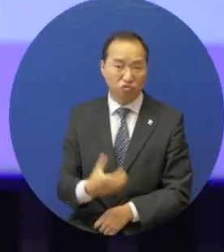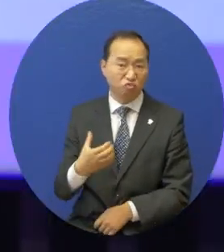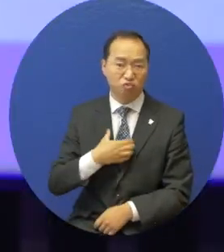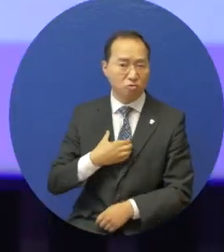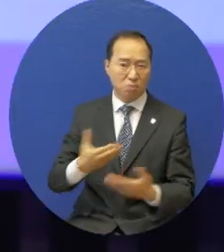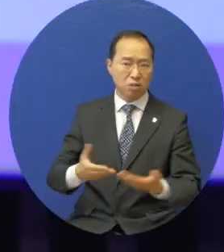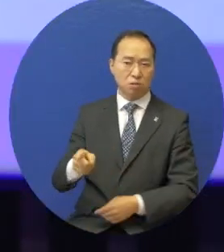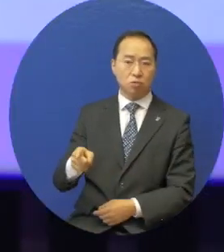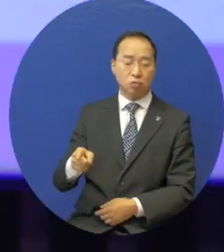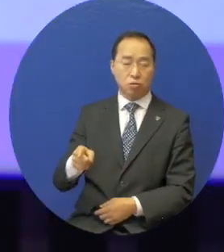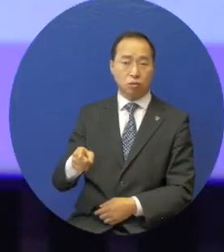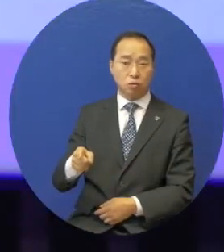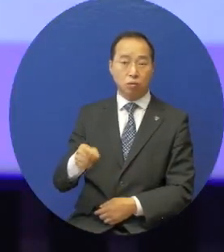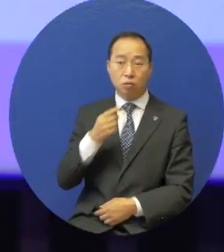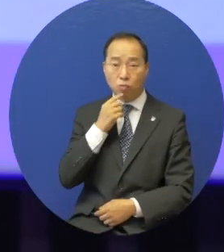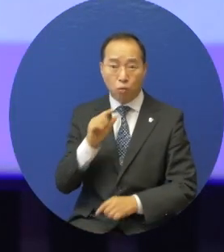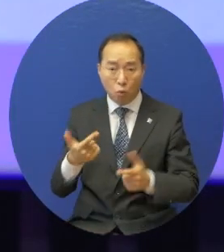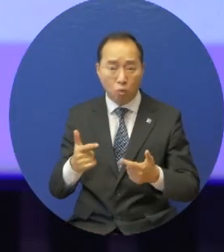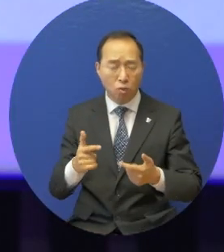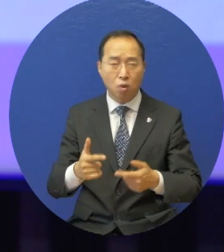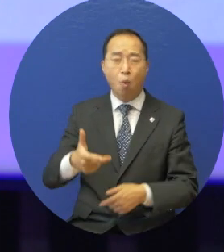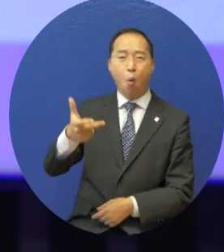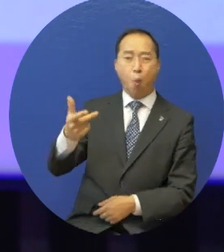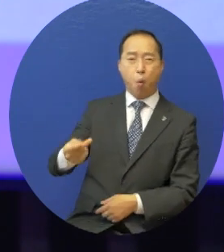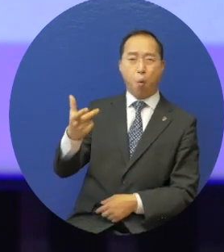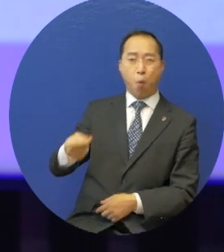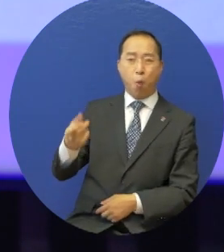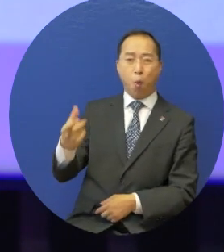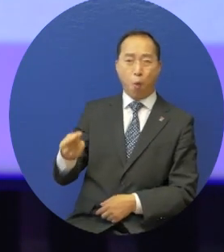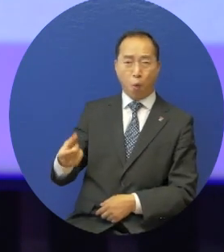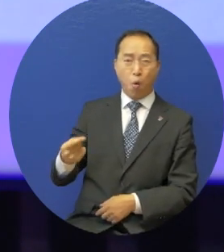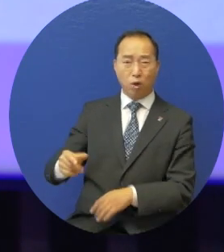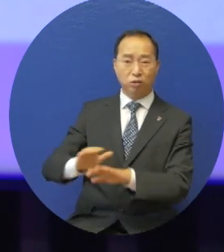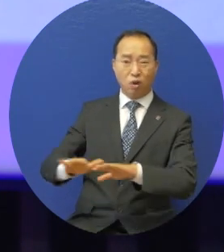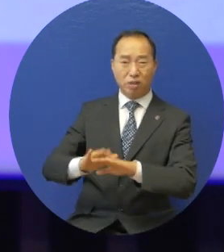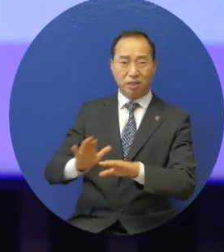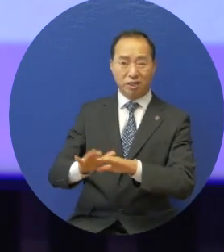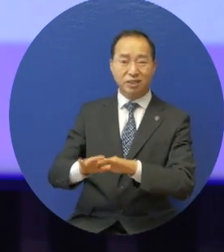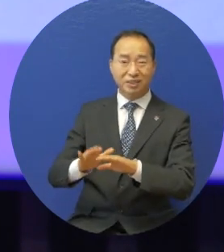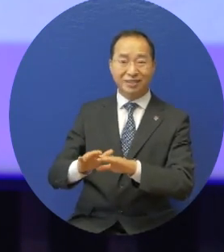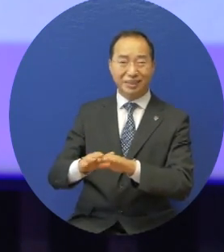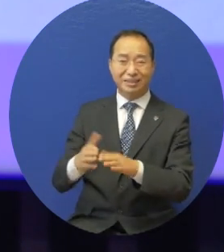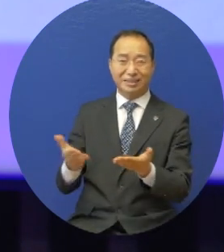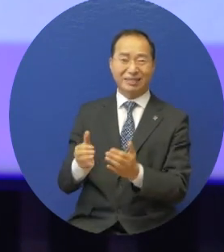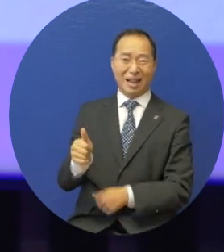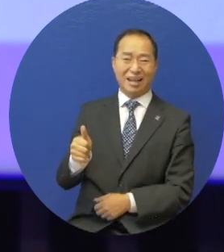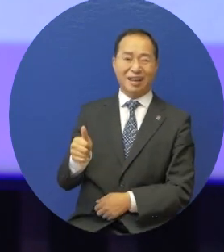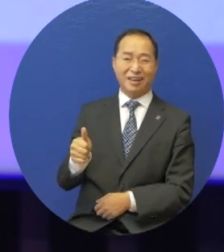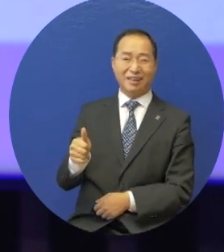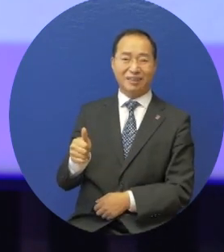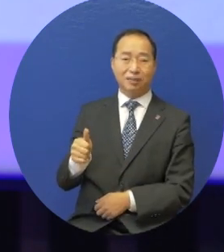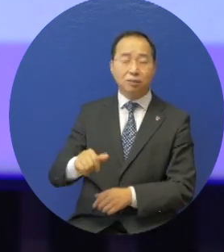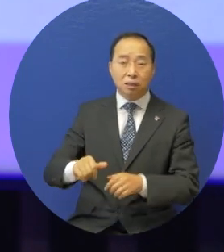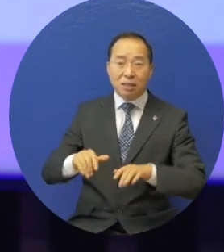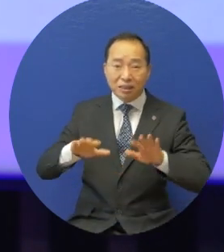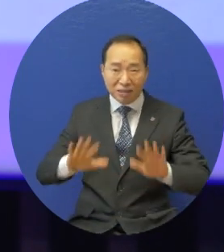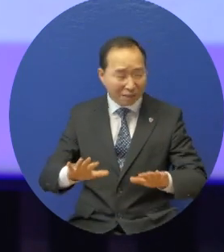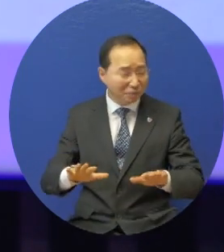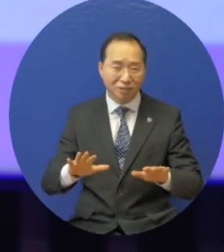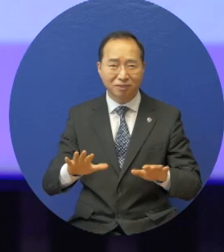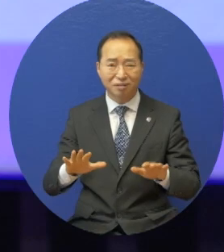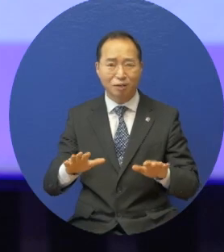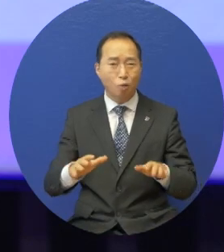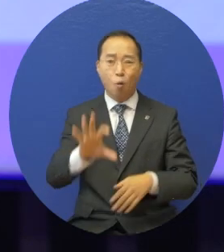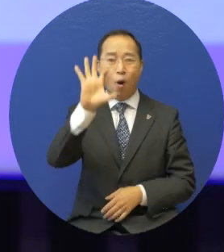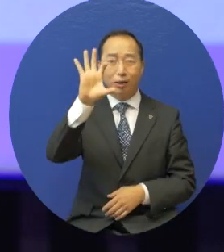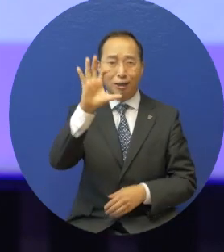뿐만이 아니에요. 분뇨 처리업자도 있었고요. 지금처럼 어떤 분뇨 처리가 시스템화되어 있지 않은 사회에서 그것을 처리하는